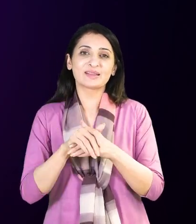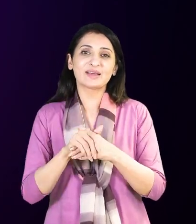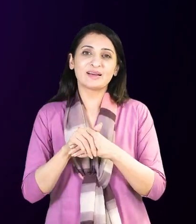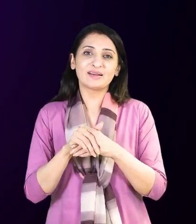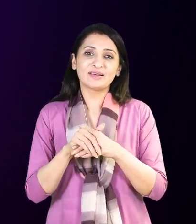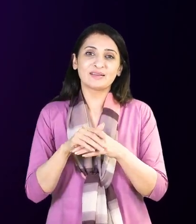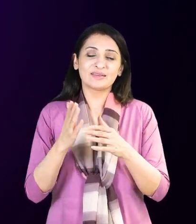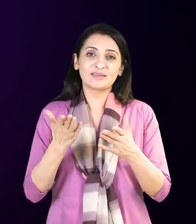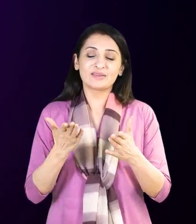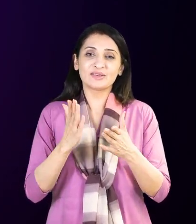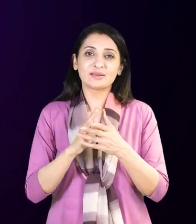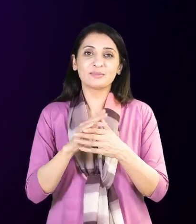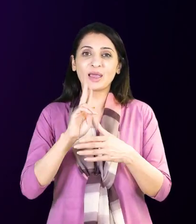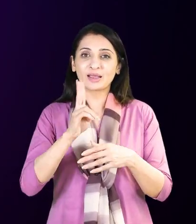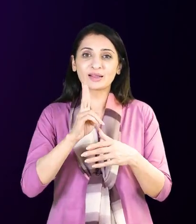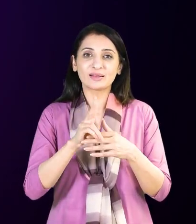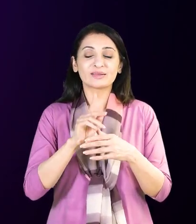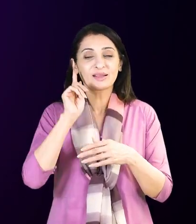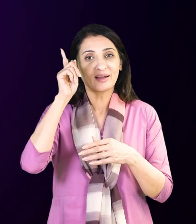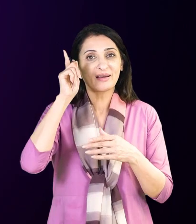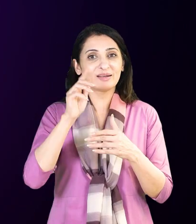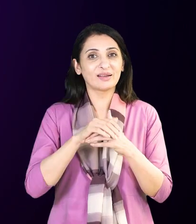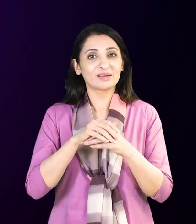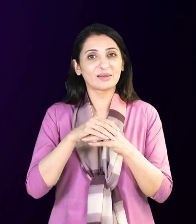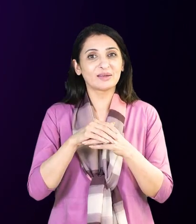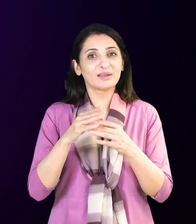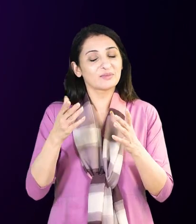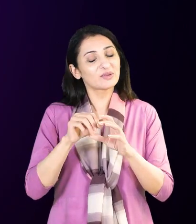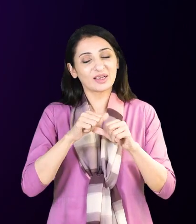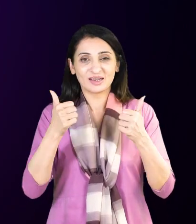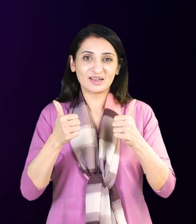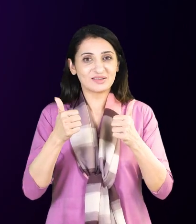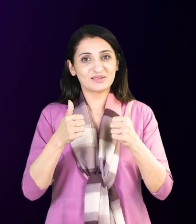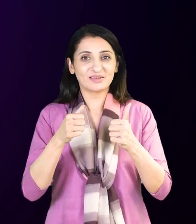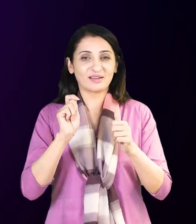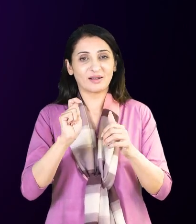हैं. So yes, it's for like a you can say a learning pod